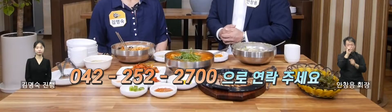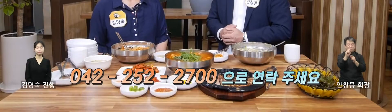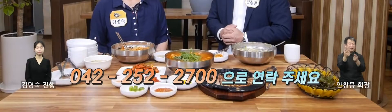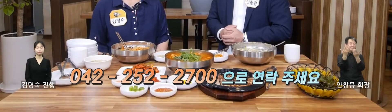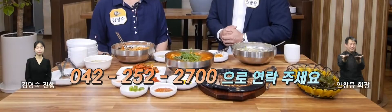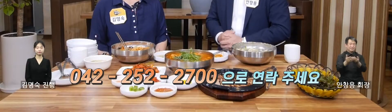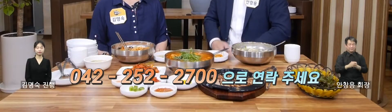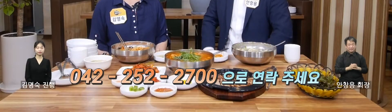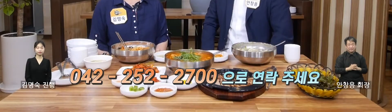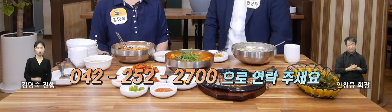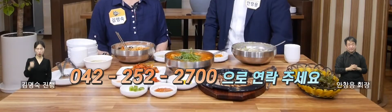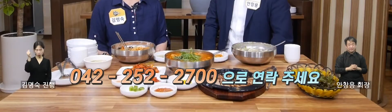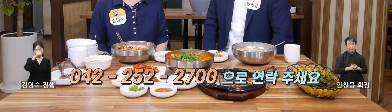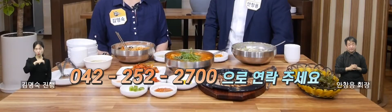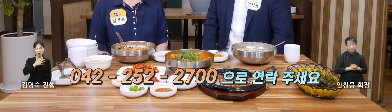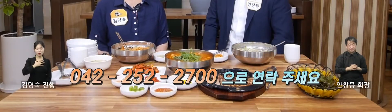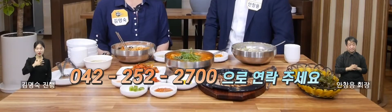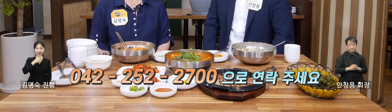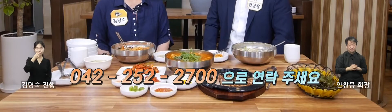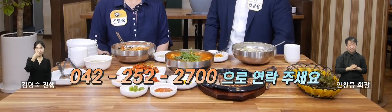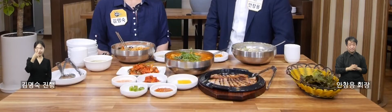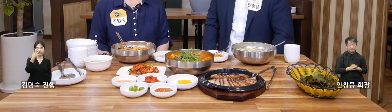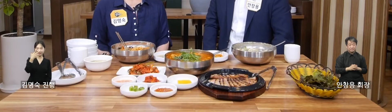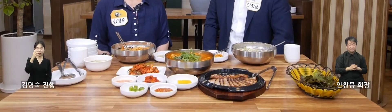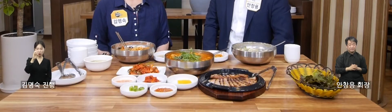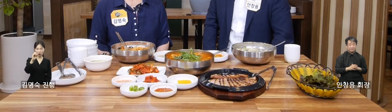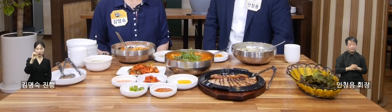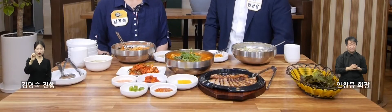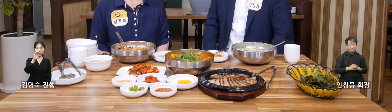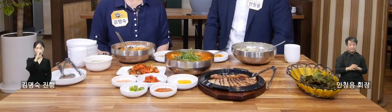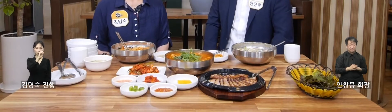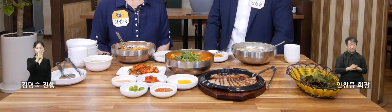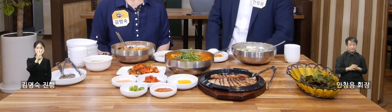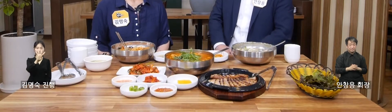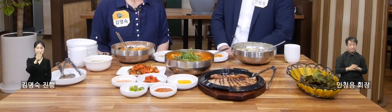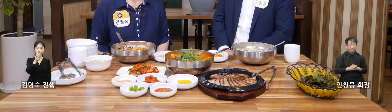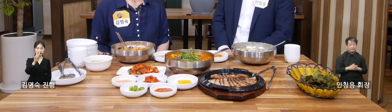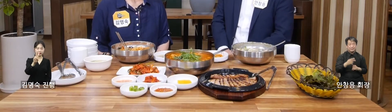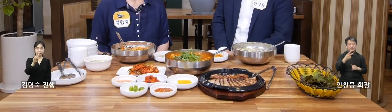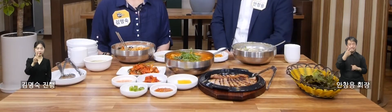드리도록 하겠습니다. 알겠습니다. 2700